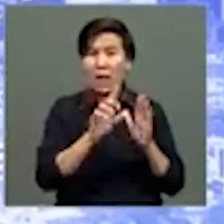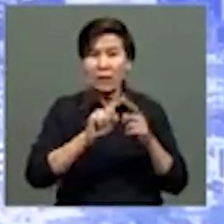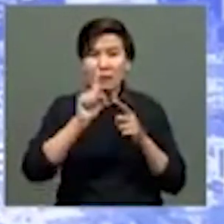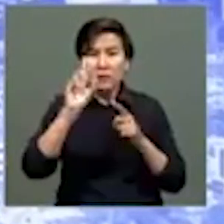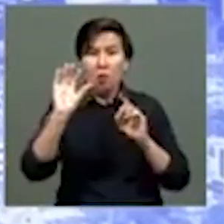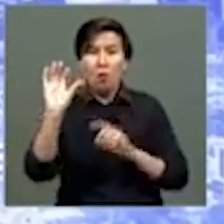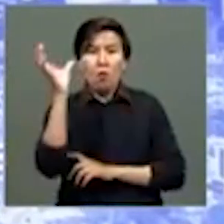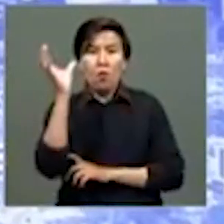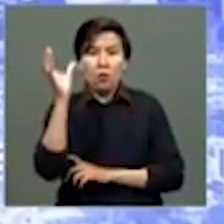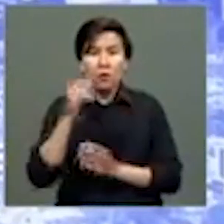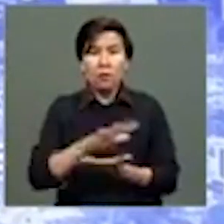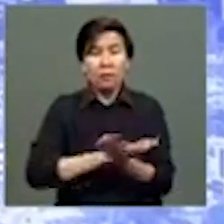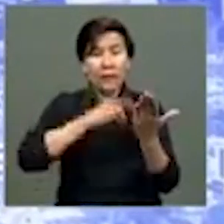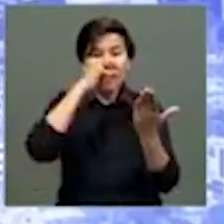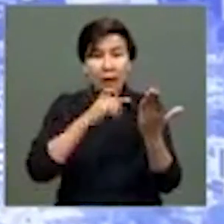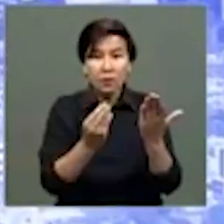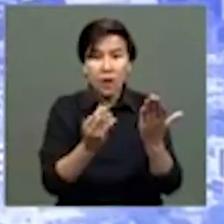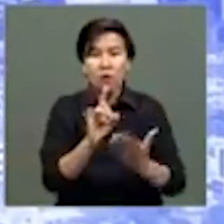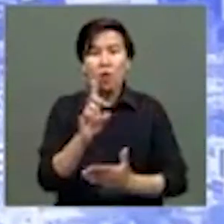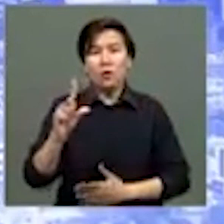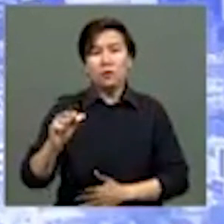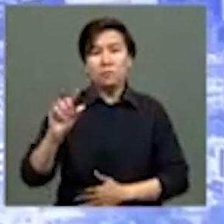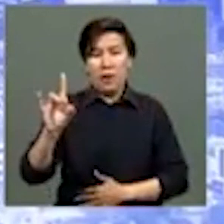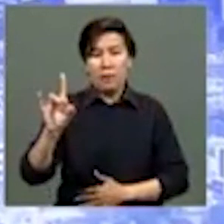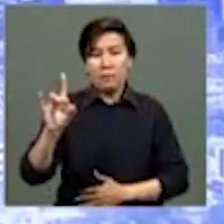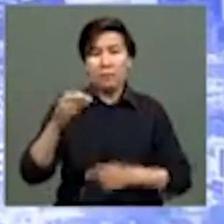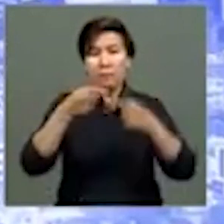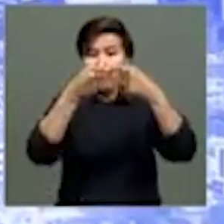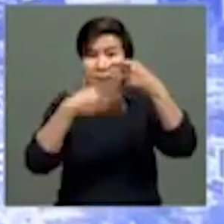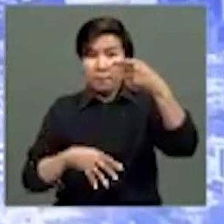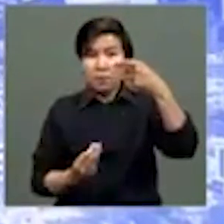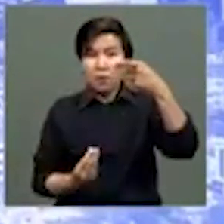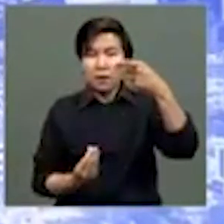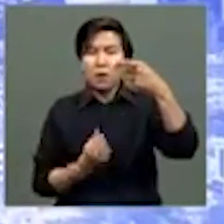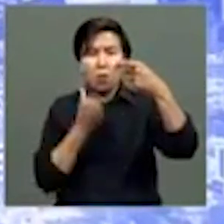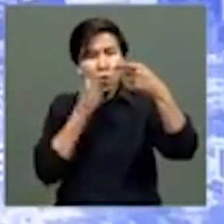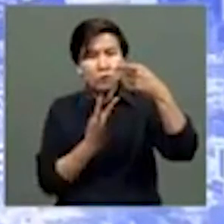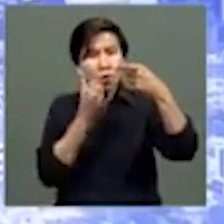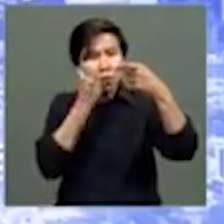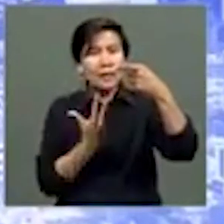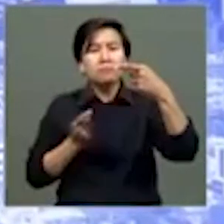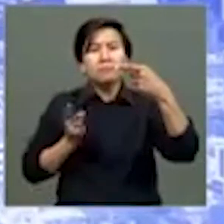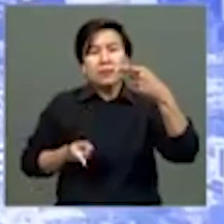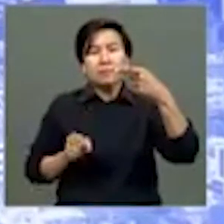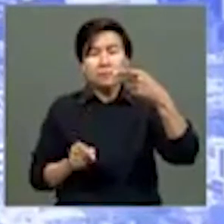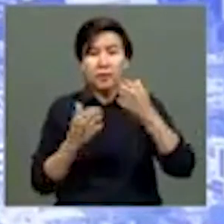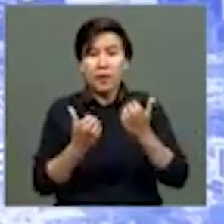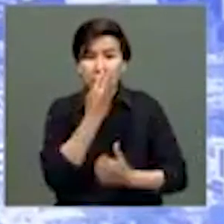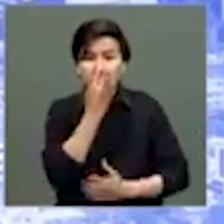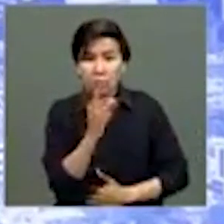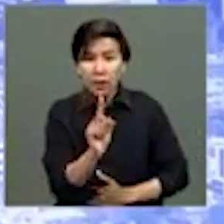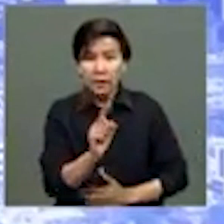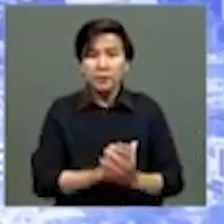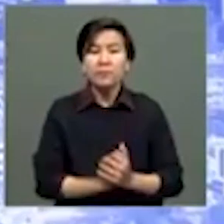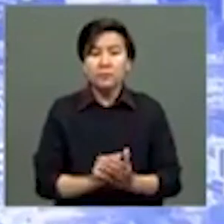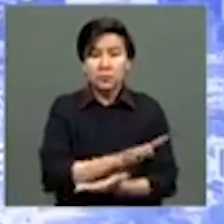า128นะคะยังคงเป็นลำดับที่เท่าเดิมไม่เปลี่ยนแปลงมา 2-3 วันแล้วค่ะไปดูรายงานสถานการณ์